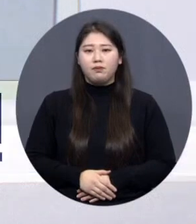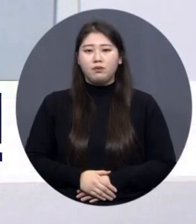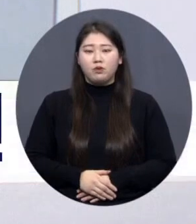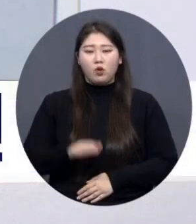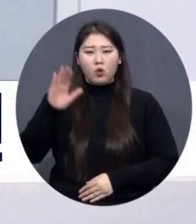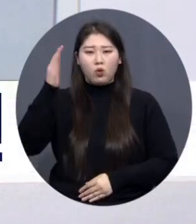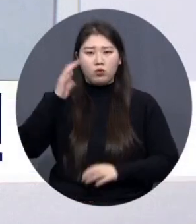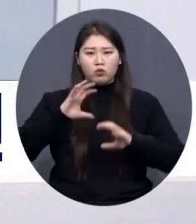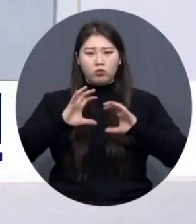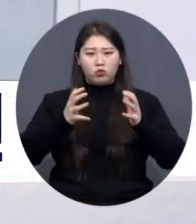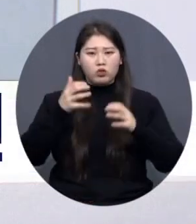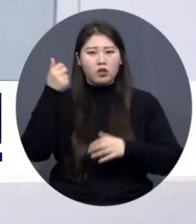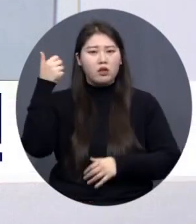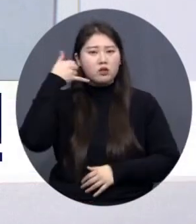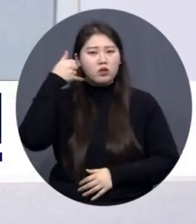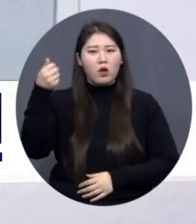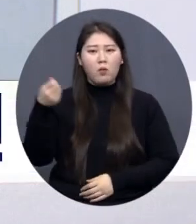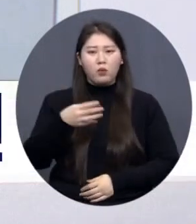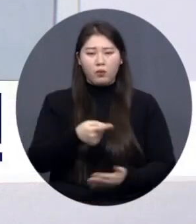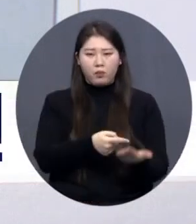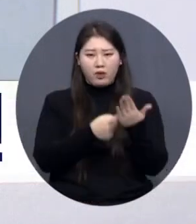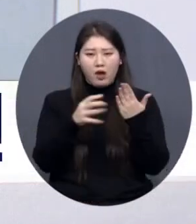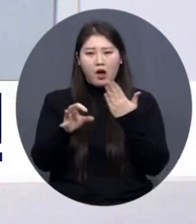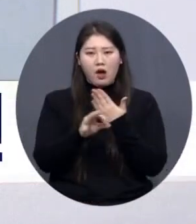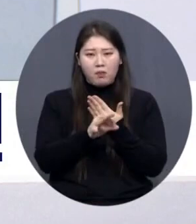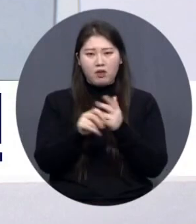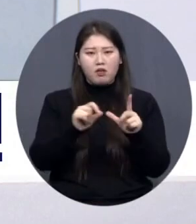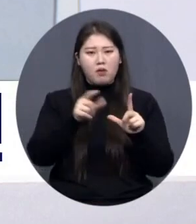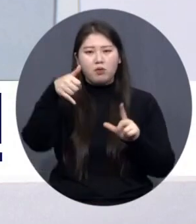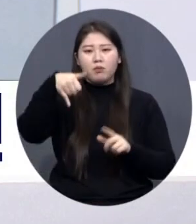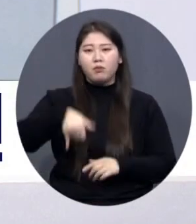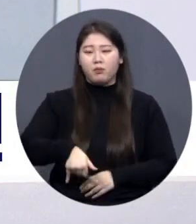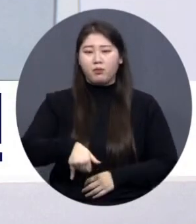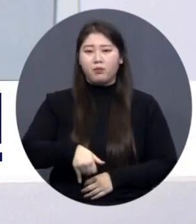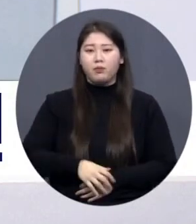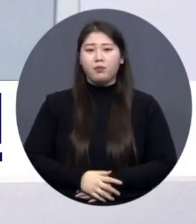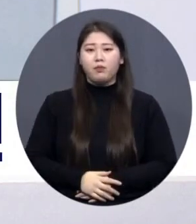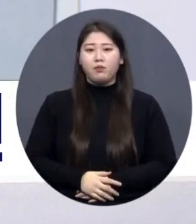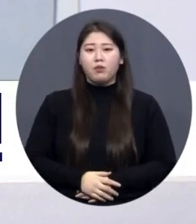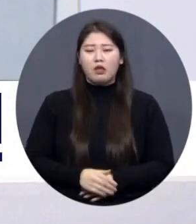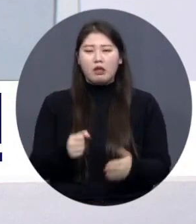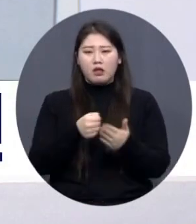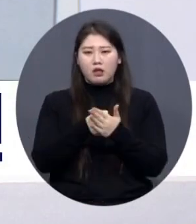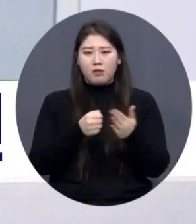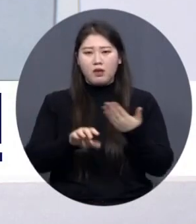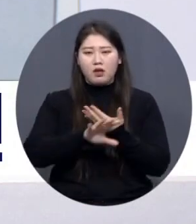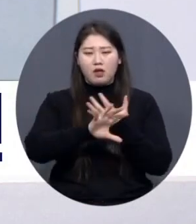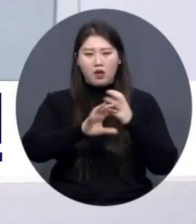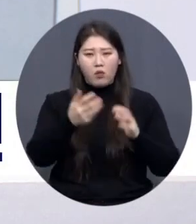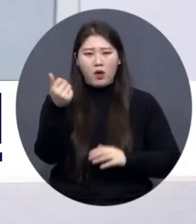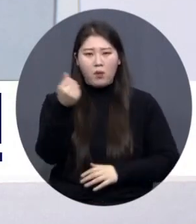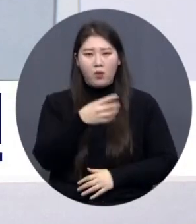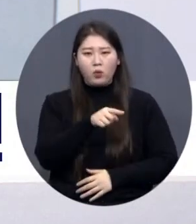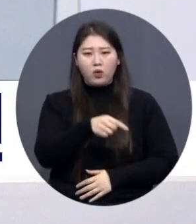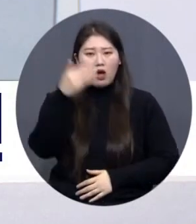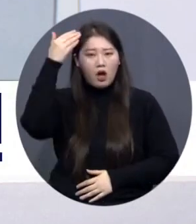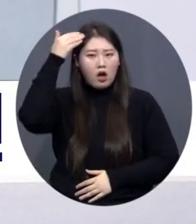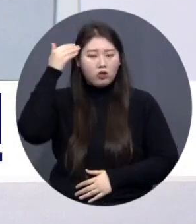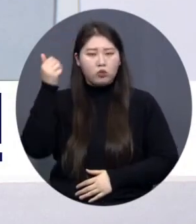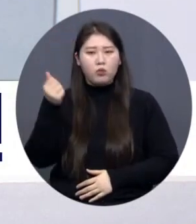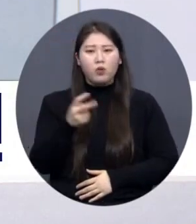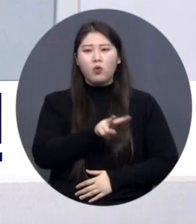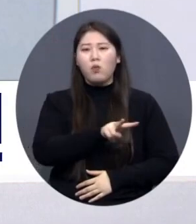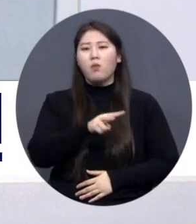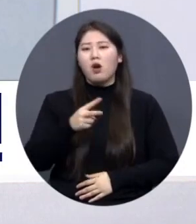아 요즘 국제전화 번호가 뜨면 대부분 전화를 받지 않는데요 어 때문에 해외 발심 번호를 국내